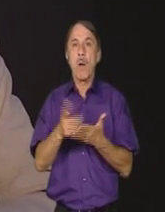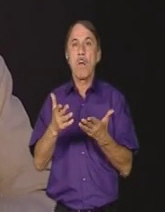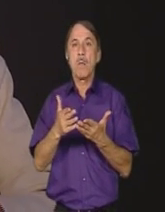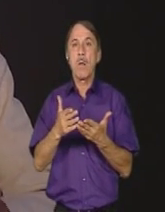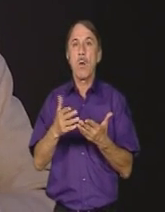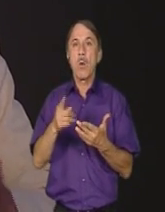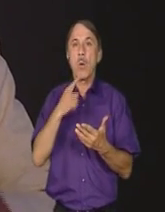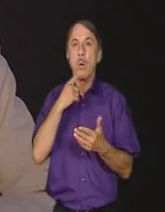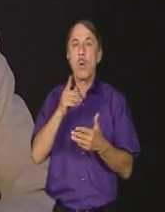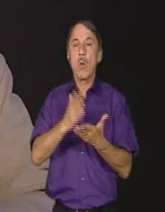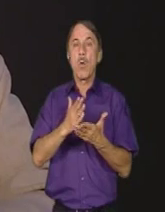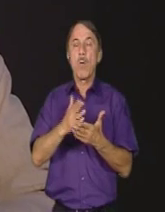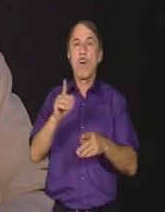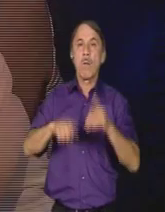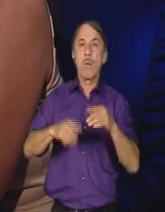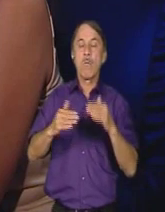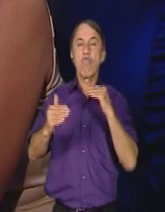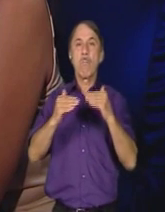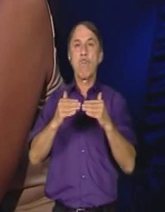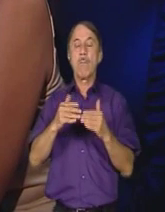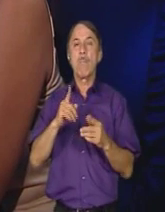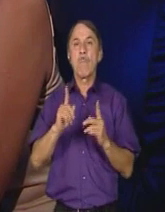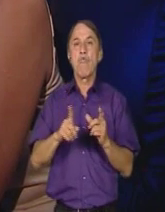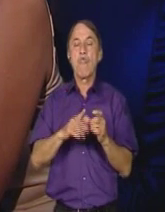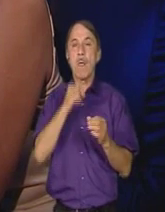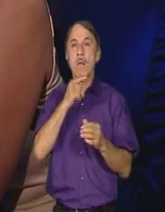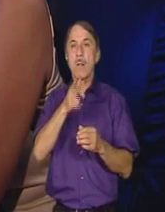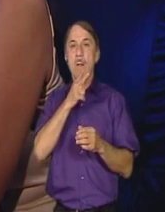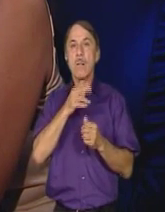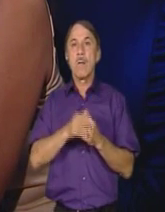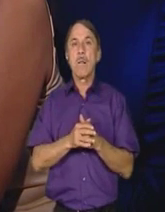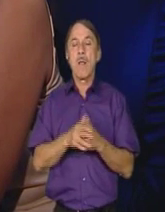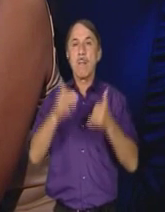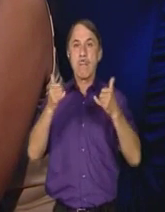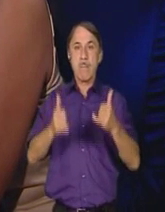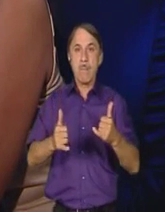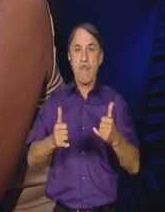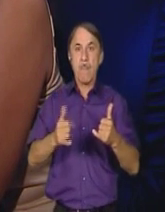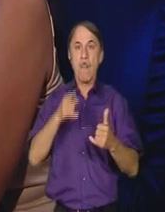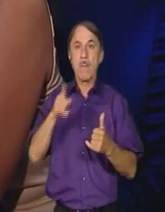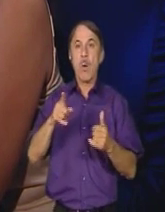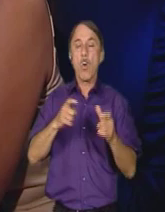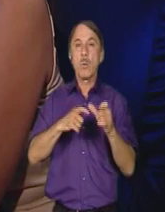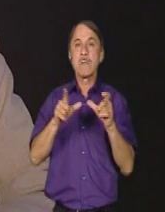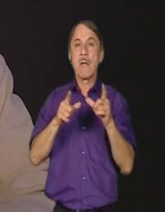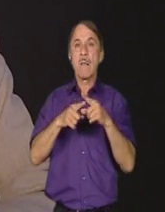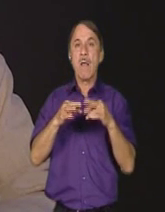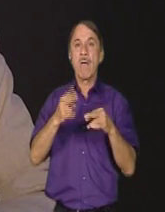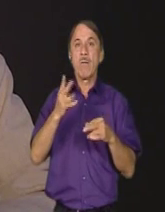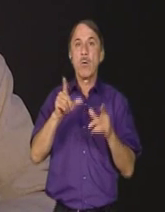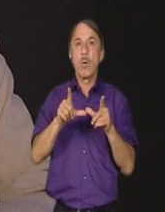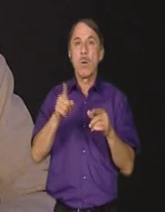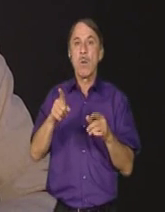minorne stranke su se protivile iz različitih razloga. Danas se tom ustavu pre